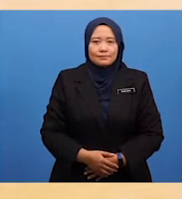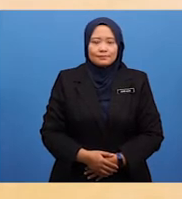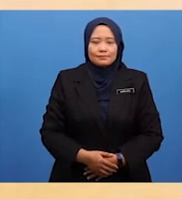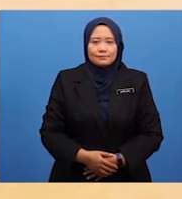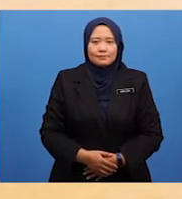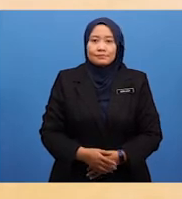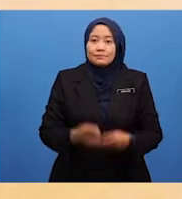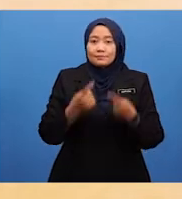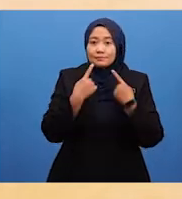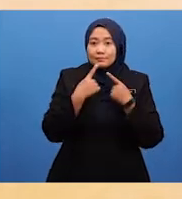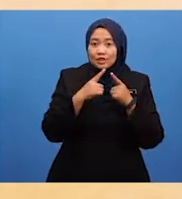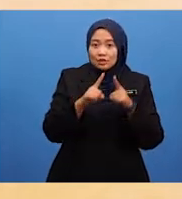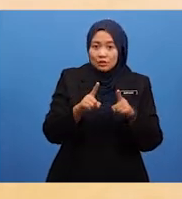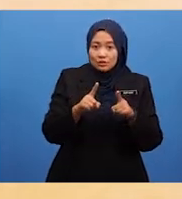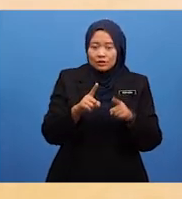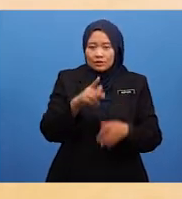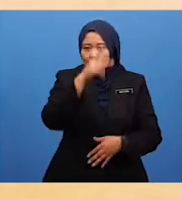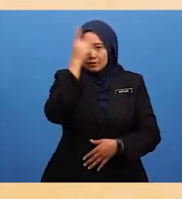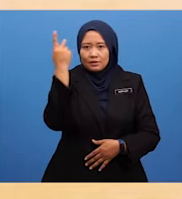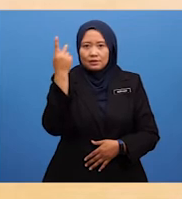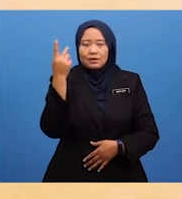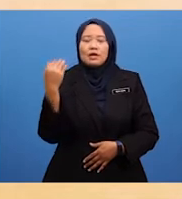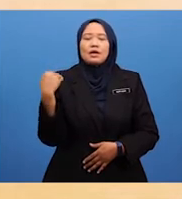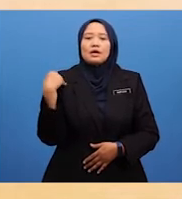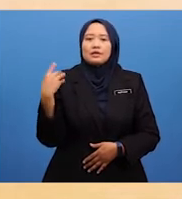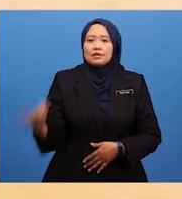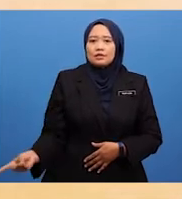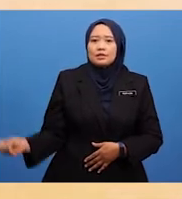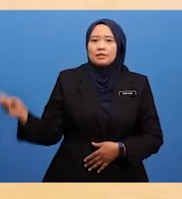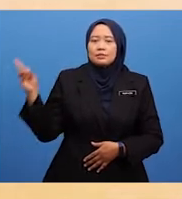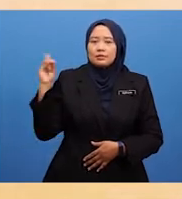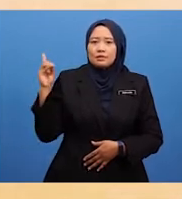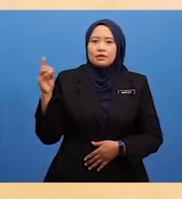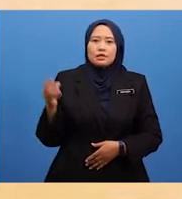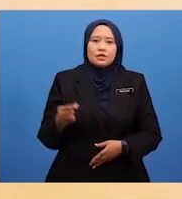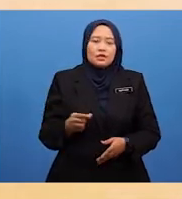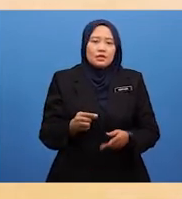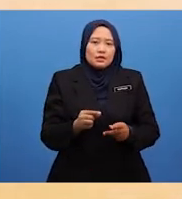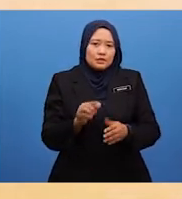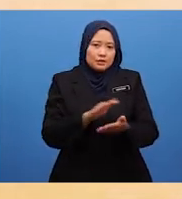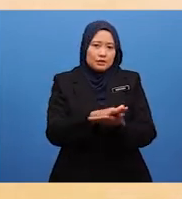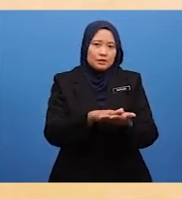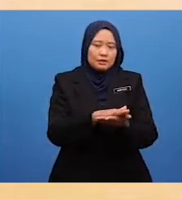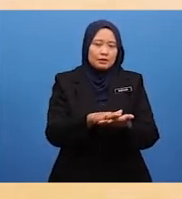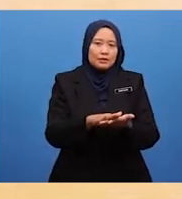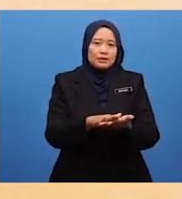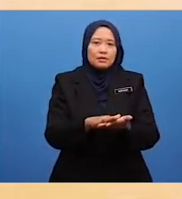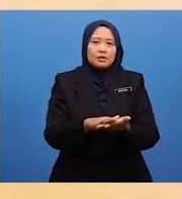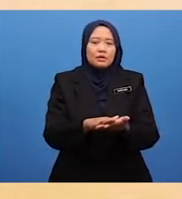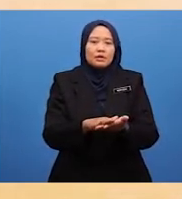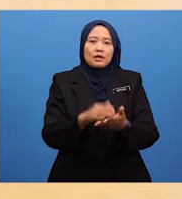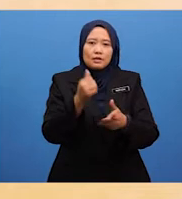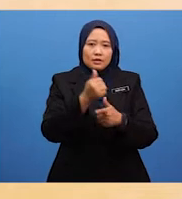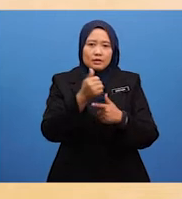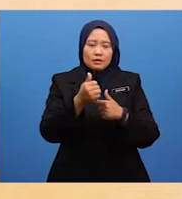Jadi, jawapannya adalah kerana terdapat banyak daya geseran pada permukaan